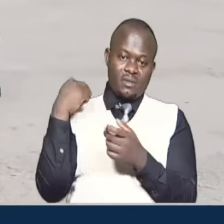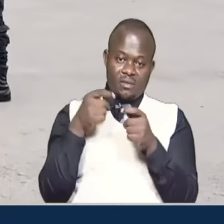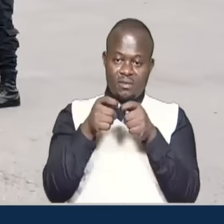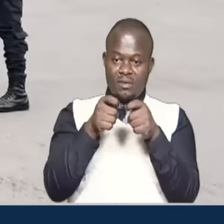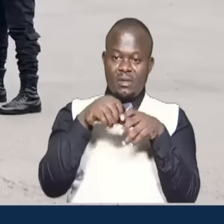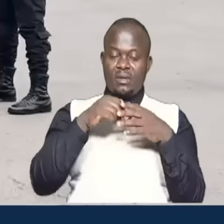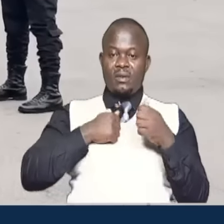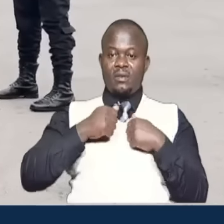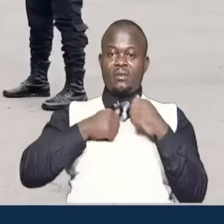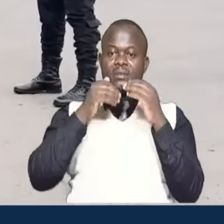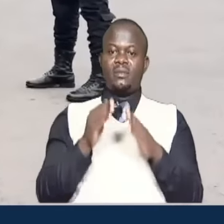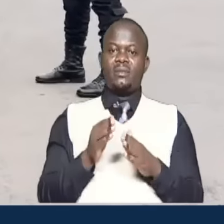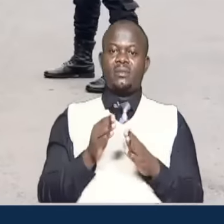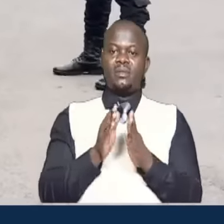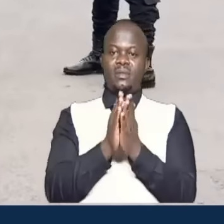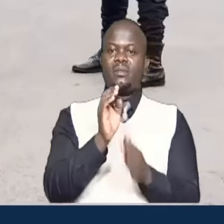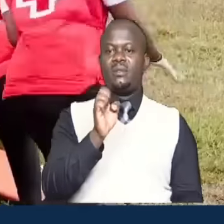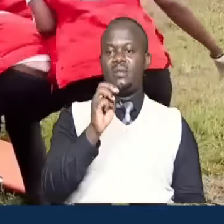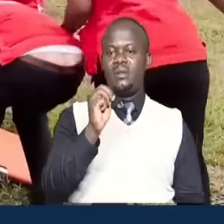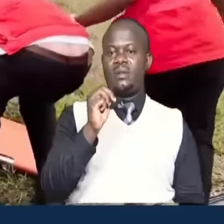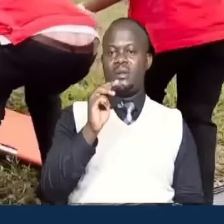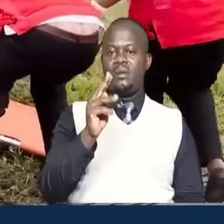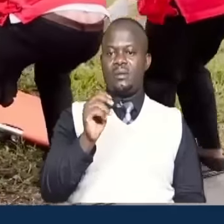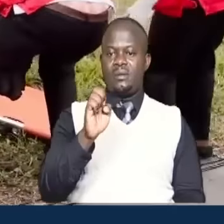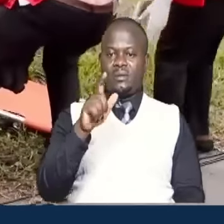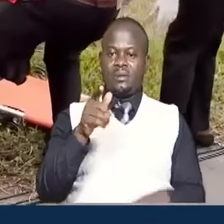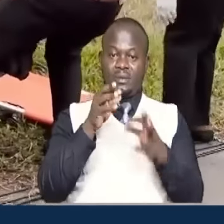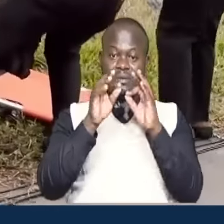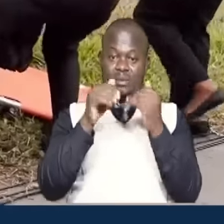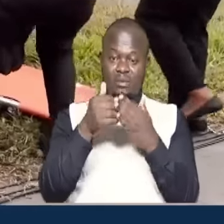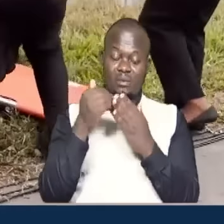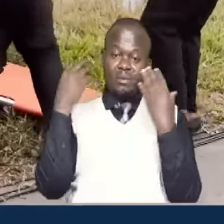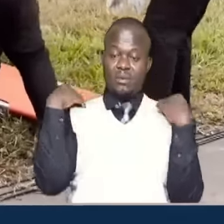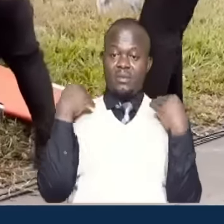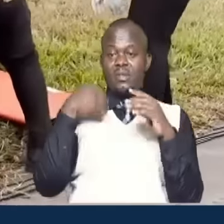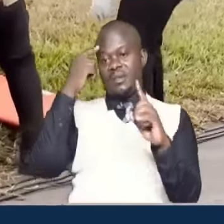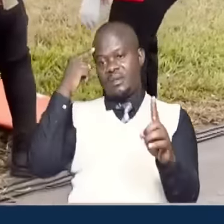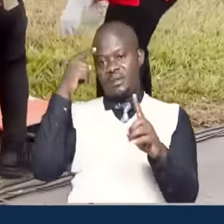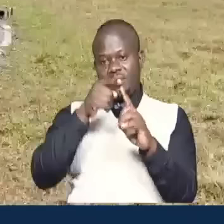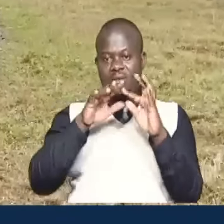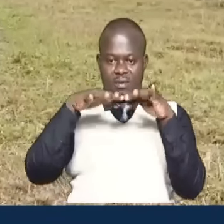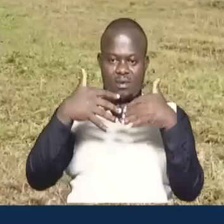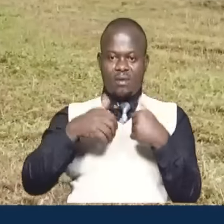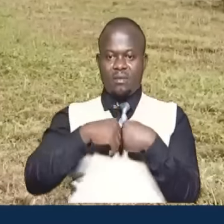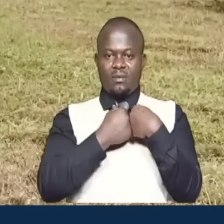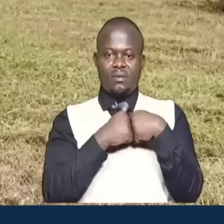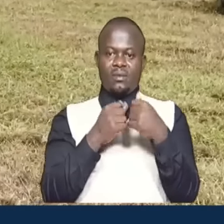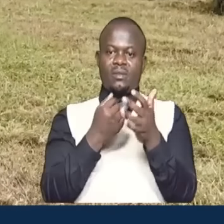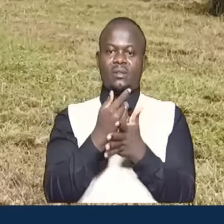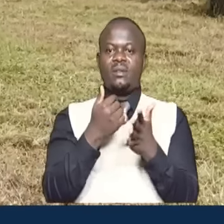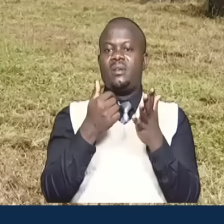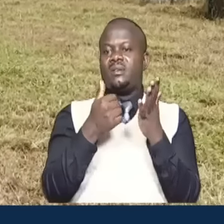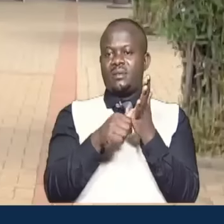by'indege mu Rwanda, Major Emmanuel Gacinya, yasobanuye ko umwitozo ngiro uba ufite intego y'uburyo bahangana n'icyateza umutekano muke